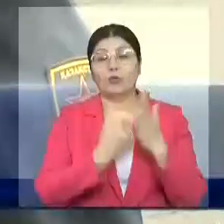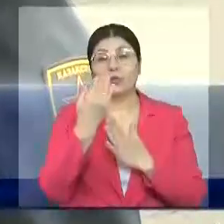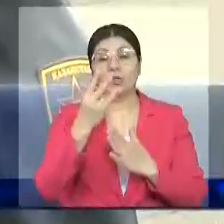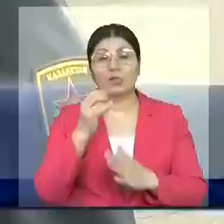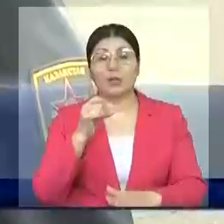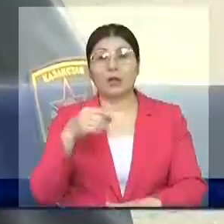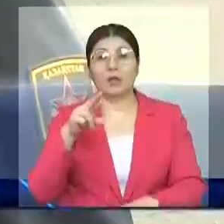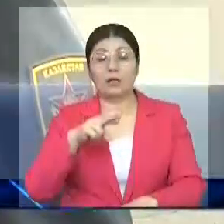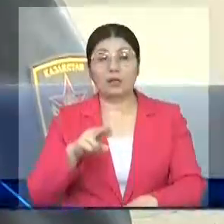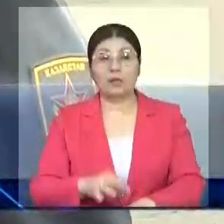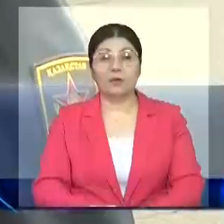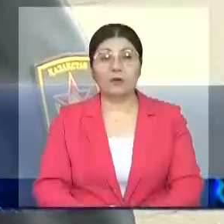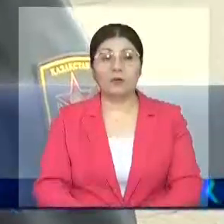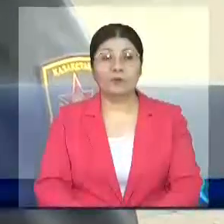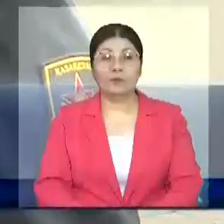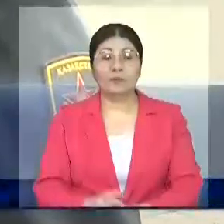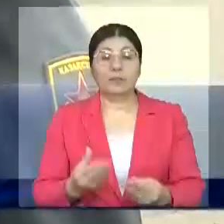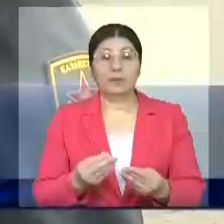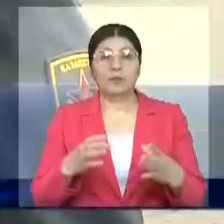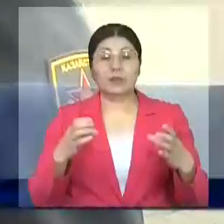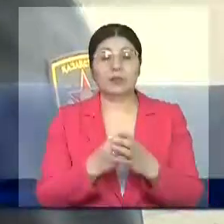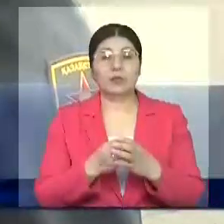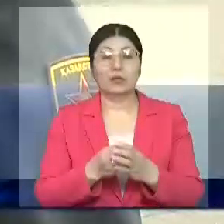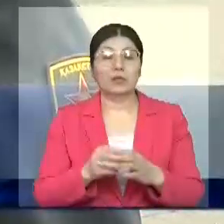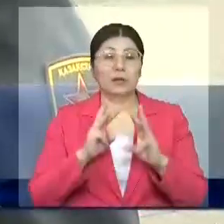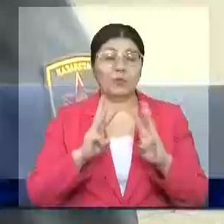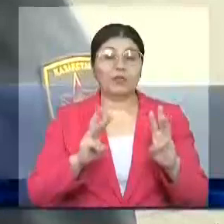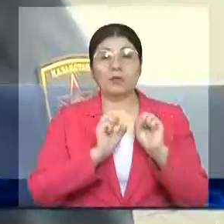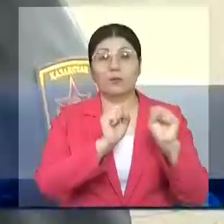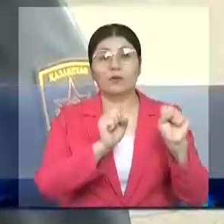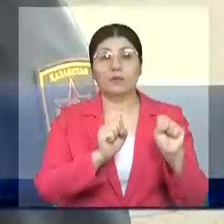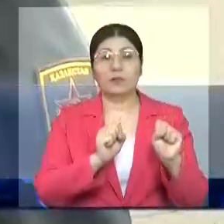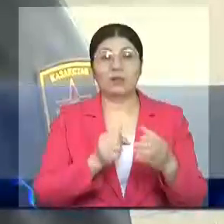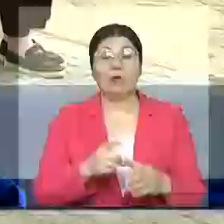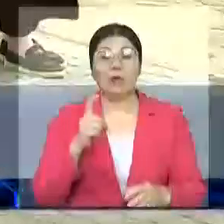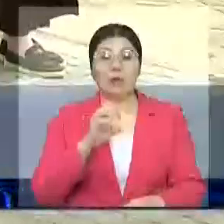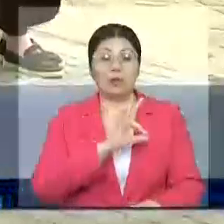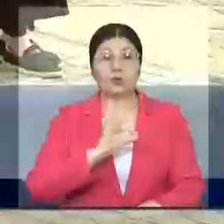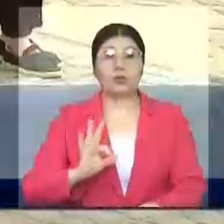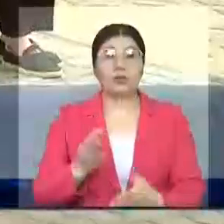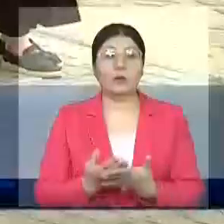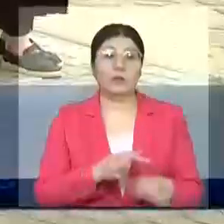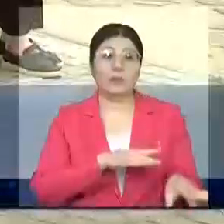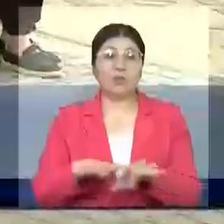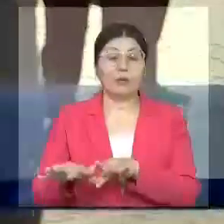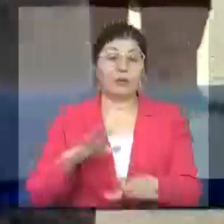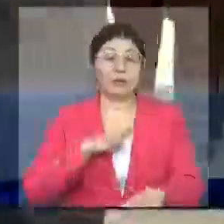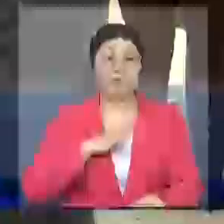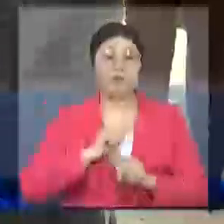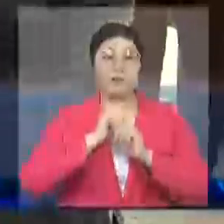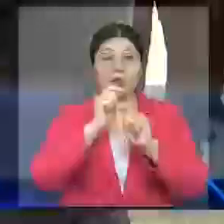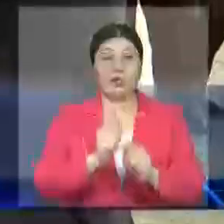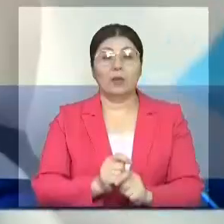положенного отправили и части Министерства обороны укомплектован на 100% также в ходе мероприятия состоялось вручение